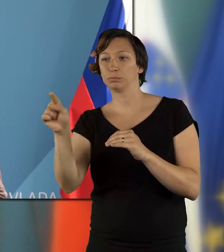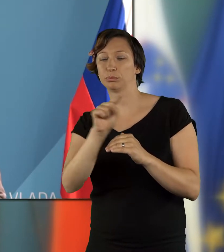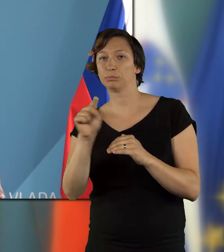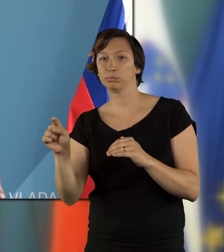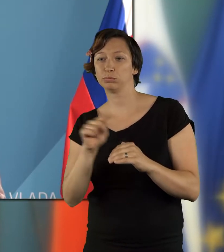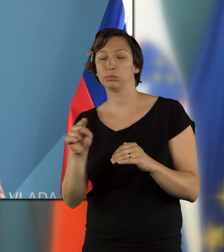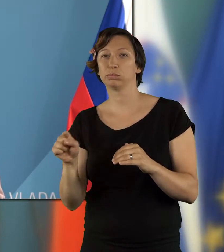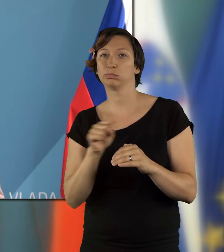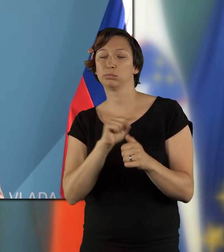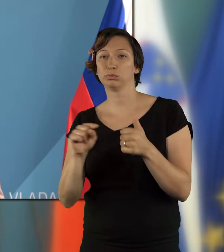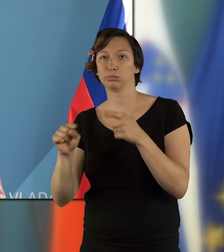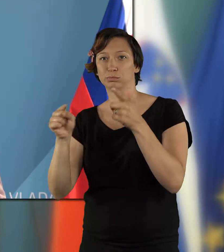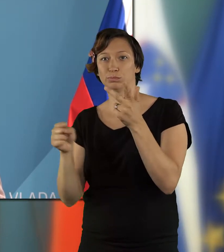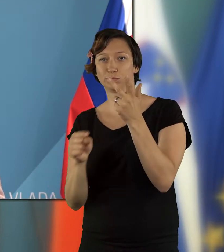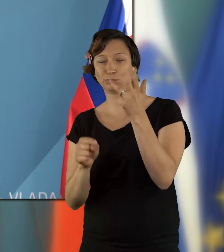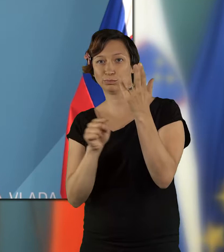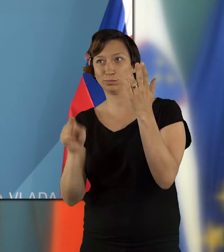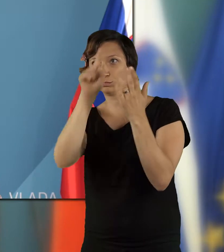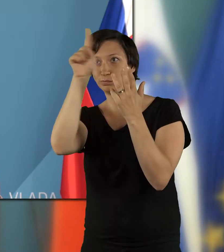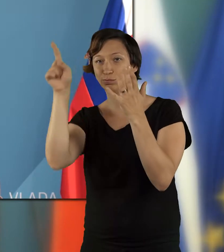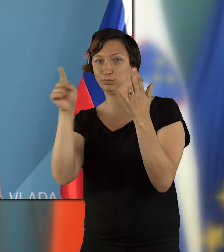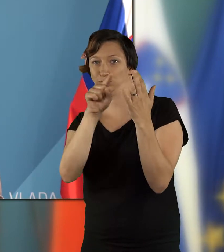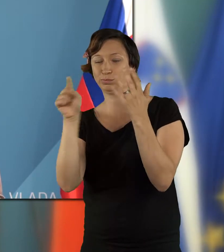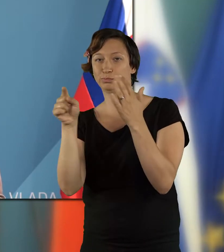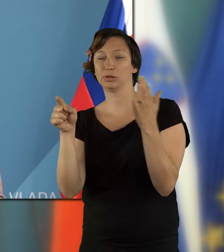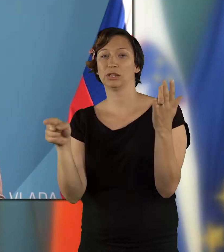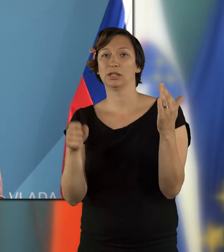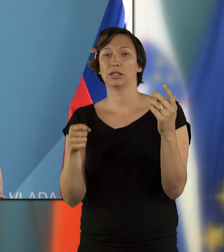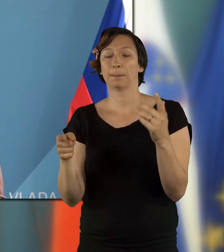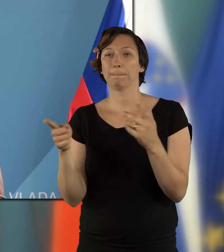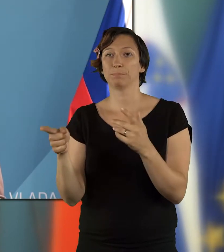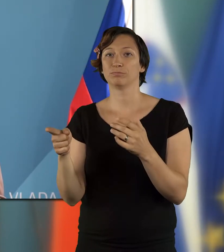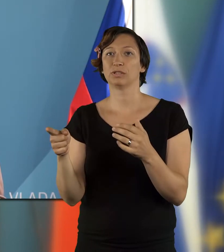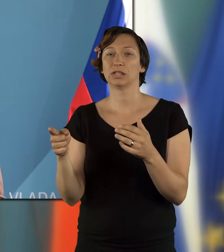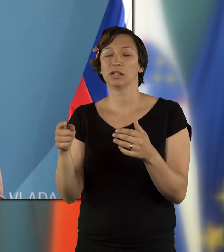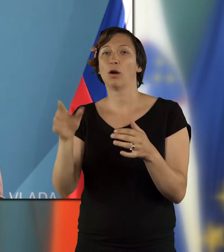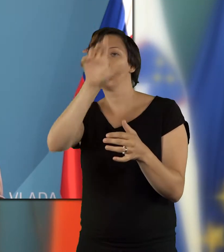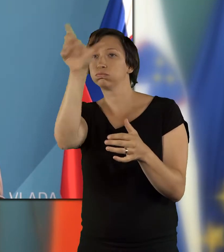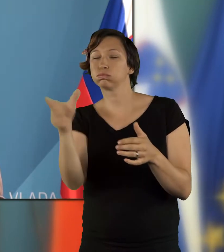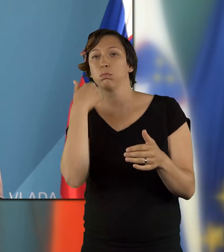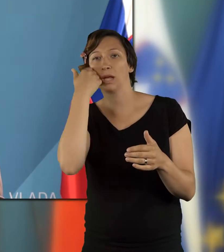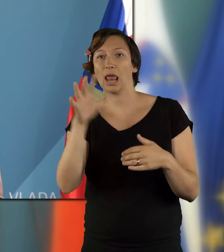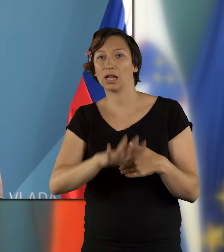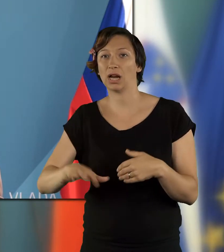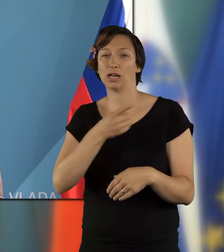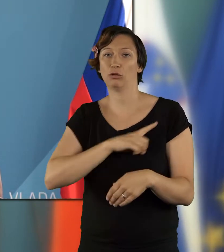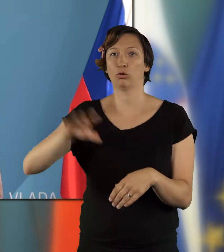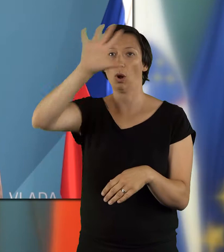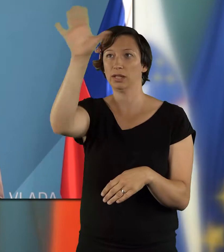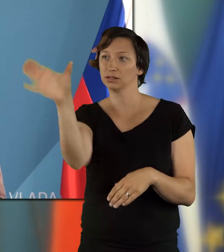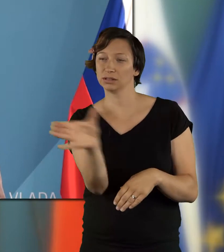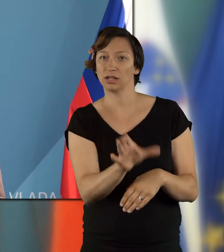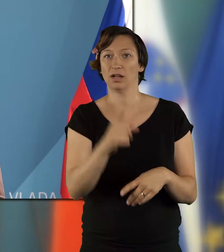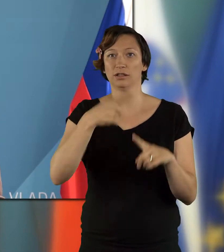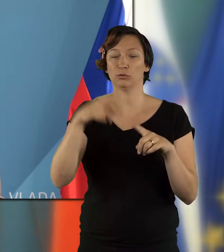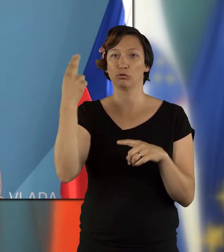Apače, Dobrovnik, Obilje, Ljutimer, Razkrižje, Šalovci, Velika Polana, Veriželj, Črnomelj, Semič, Goriščnica, Majšperk, Ormož in